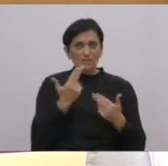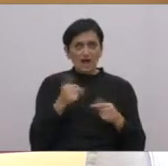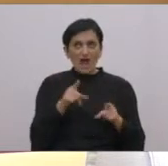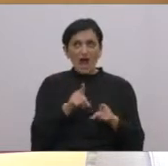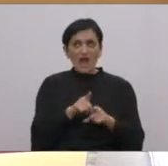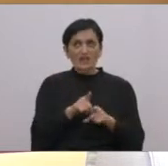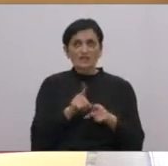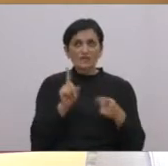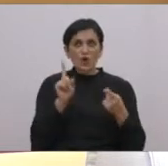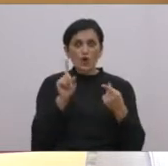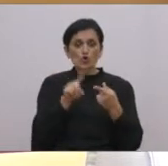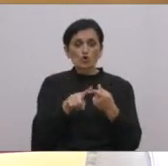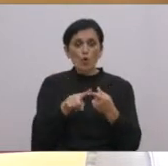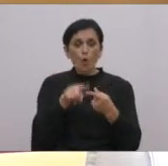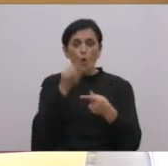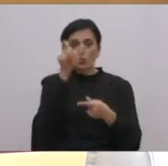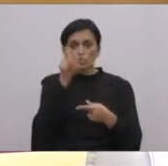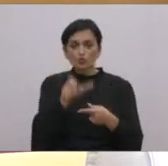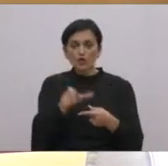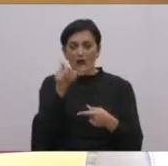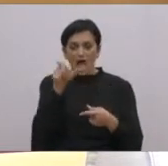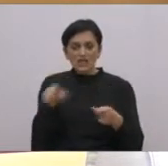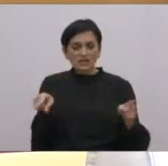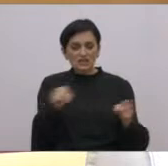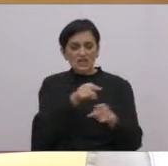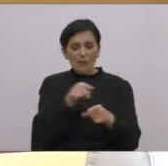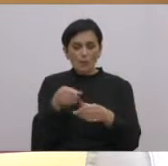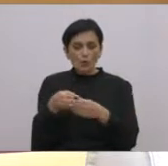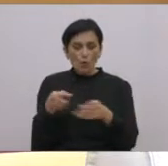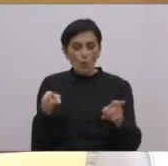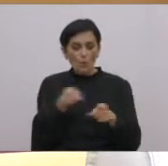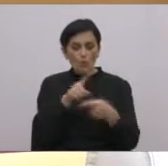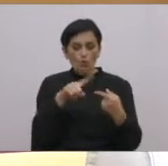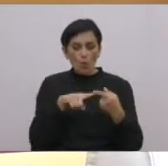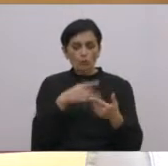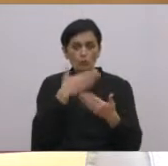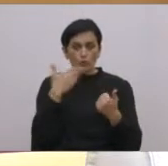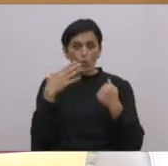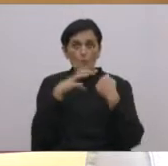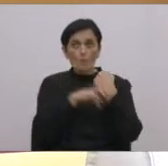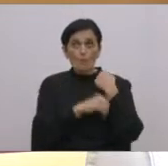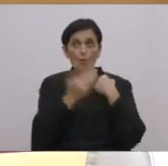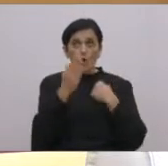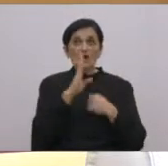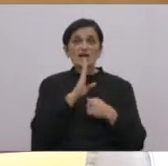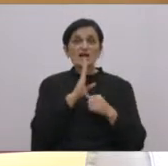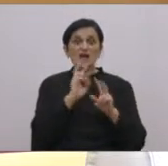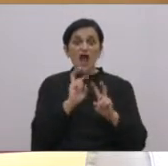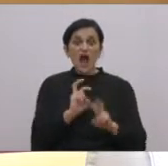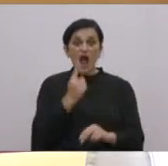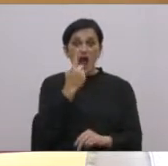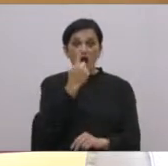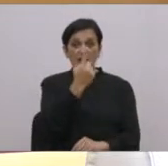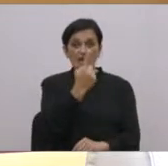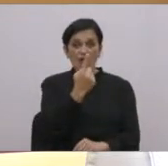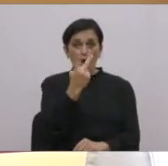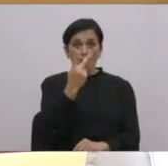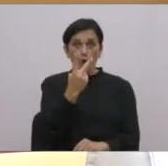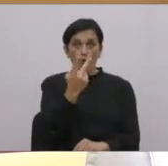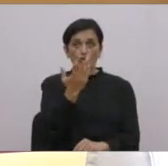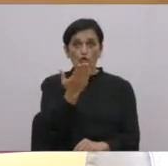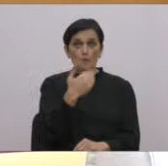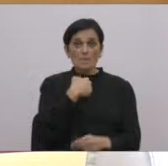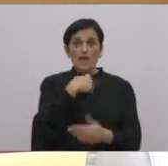არის კონტაქტი ამ კომპანიას და ადამიანებს შორის. და ბოლოს, ბატონო მინისტრო, თქვენ გიზით ქალი 1 2 და